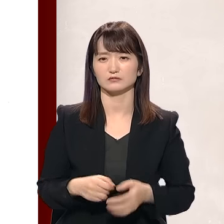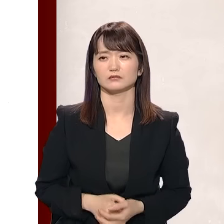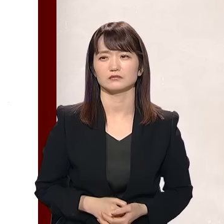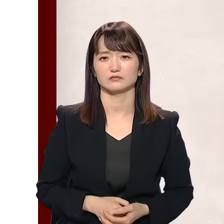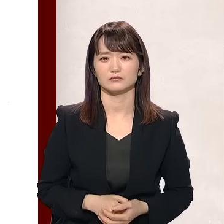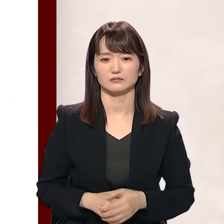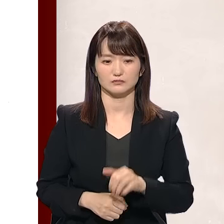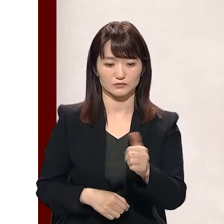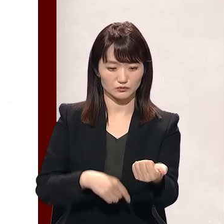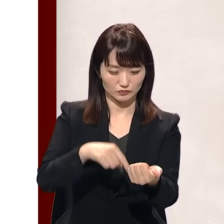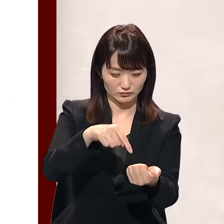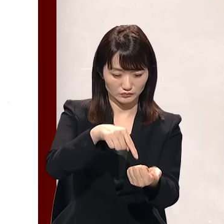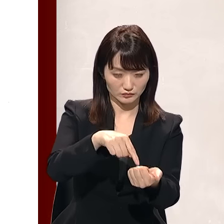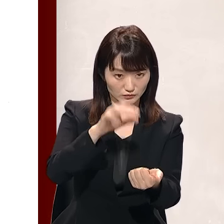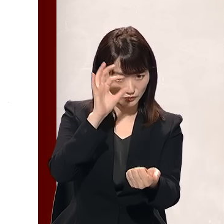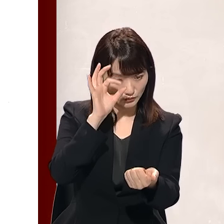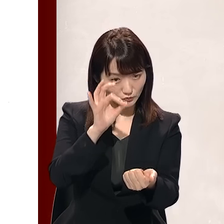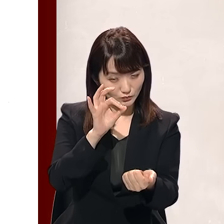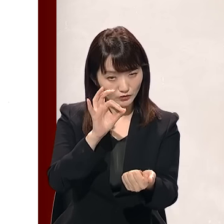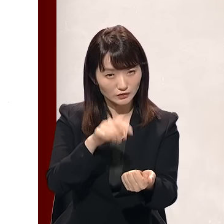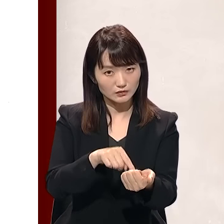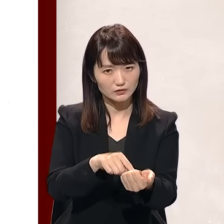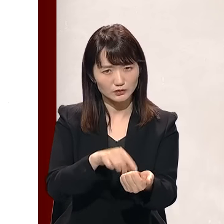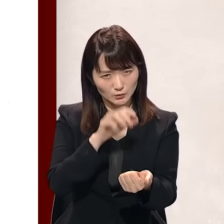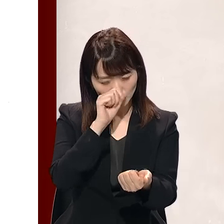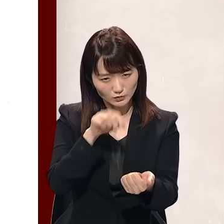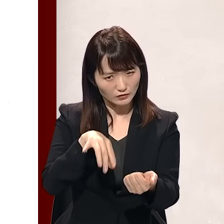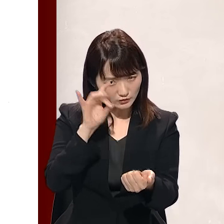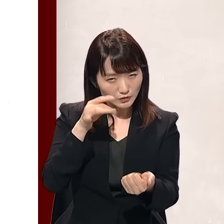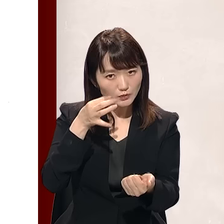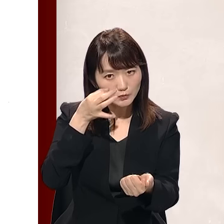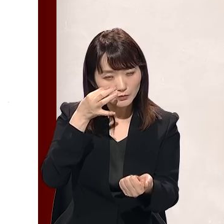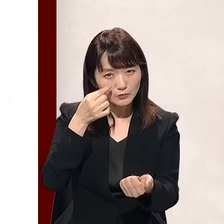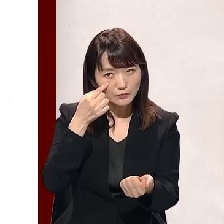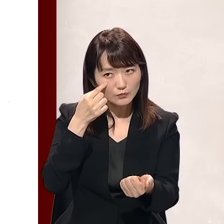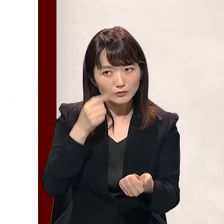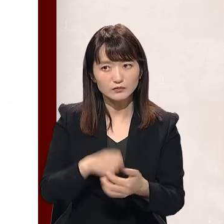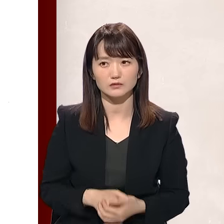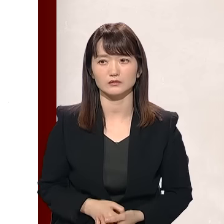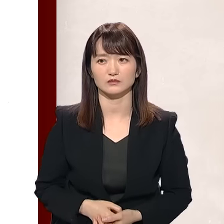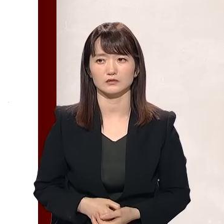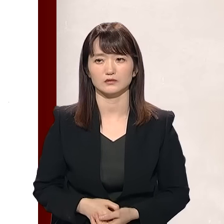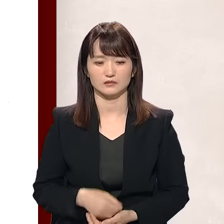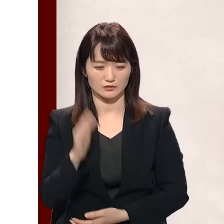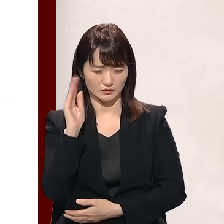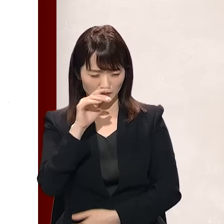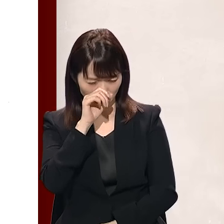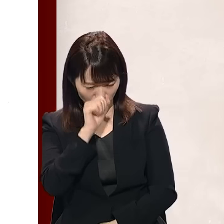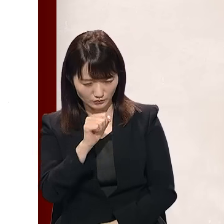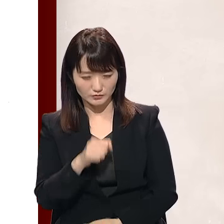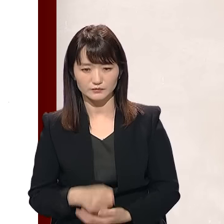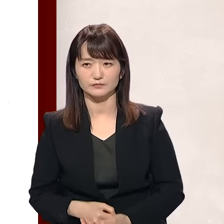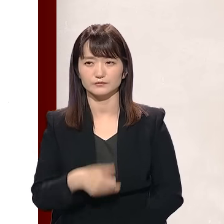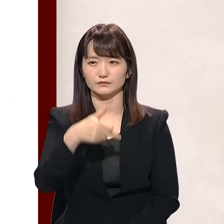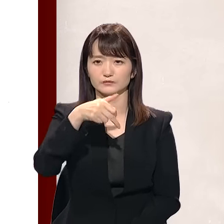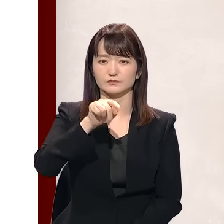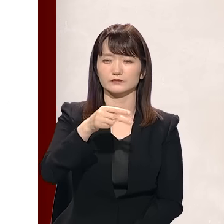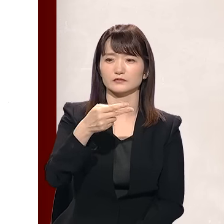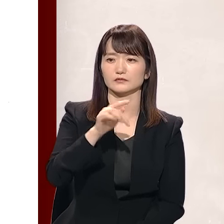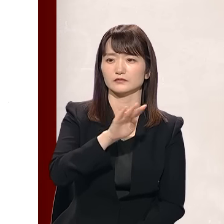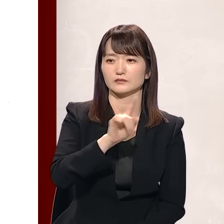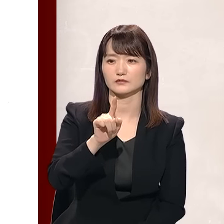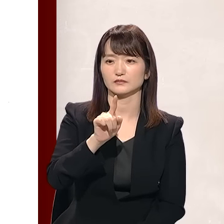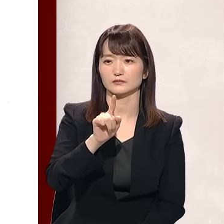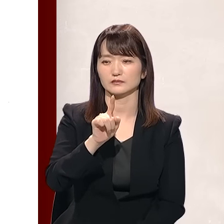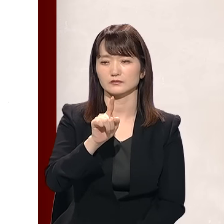상태좋은 카데바 처음 봤다거나 그다음에 뭐 뭐 위트 있게 진행하는 모감 있는 강 이라든가 카데바를 핸즈온으로 그까 직접